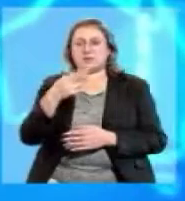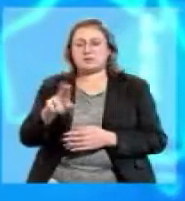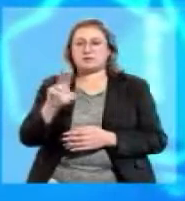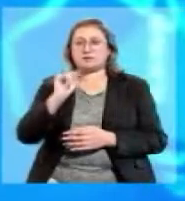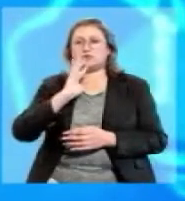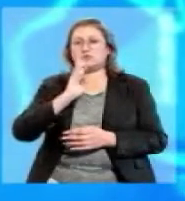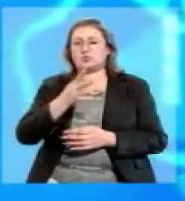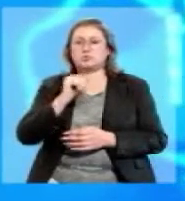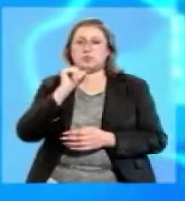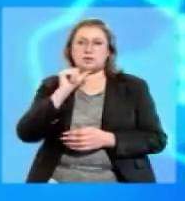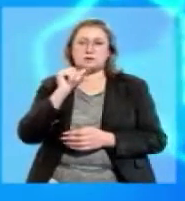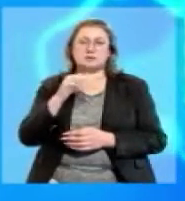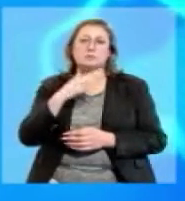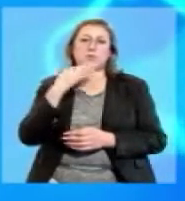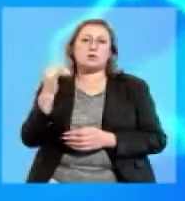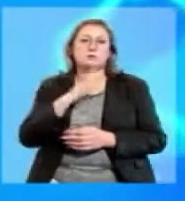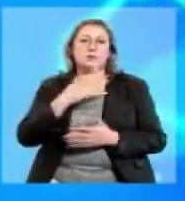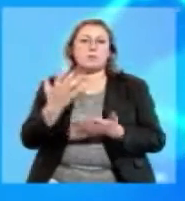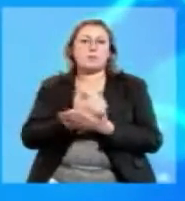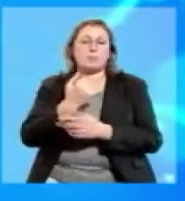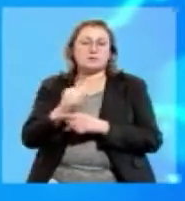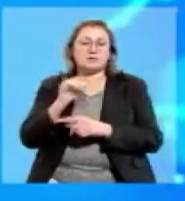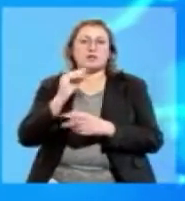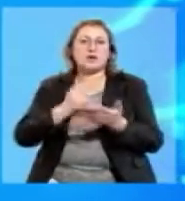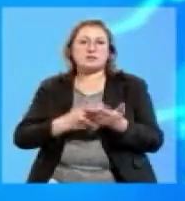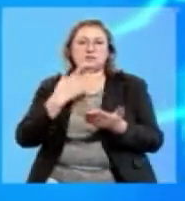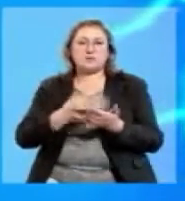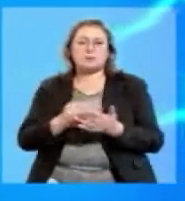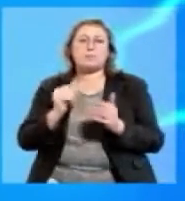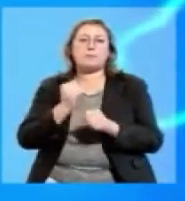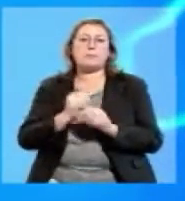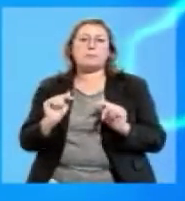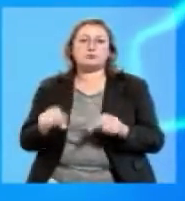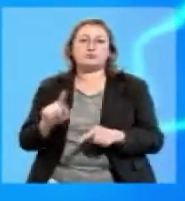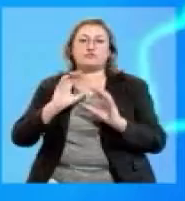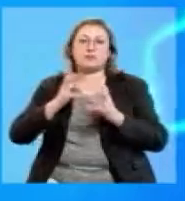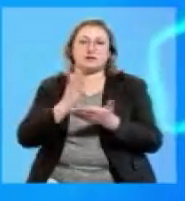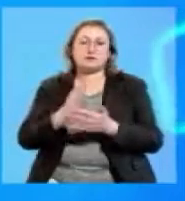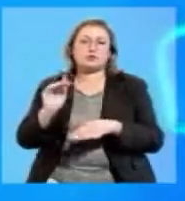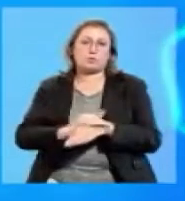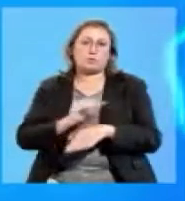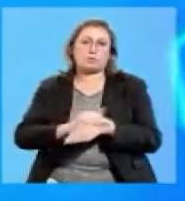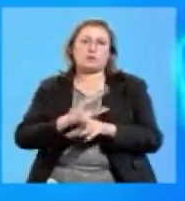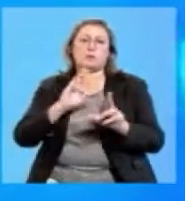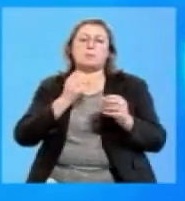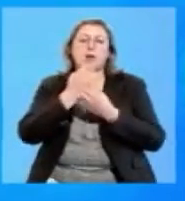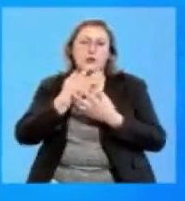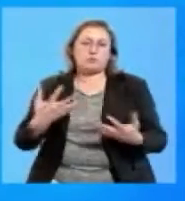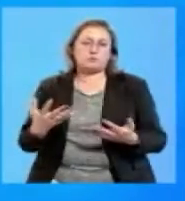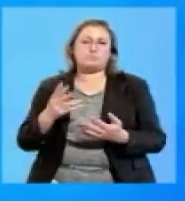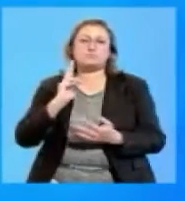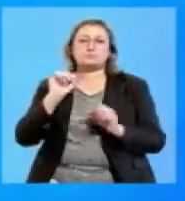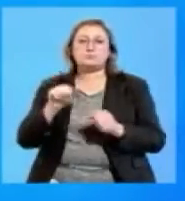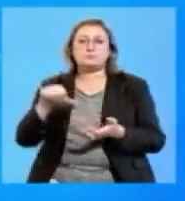За 4 года костанайцы не раз становились победителями и доказали своими поступками, что в мире есть место доброму и благородному. Кто